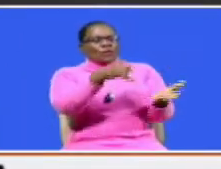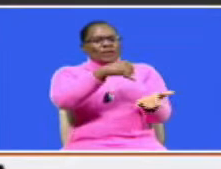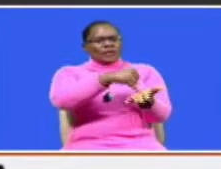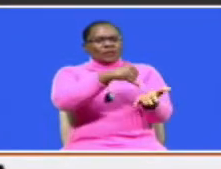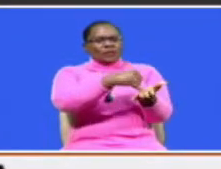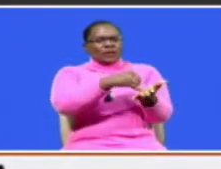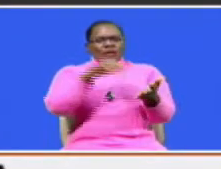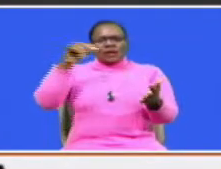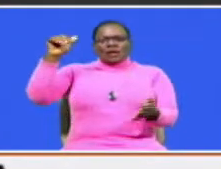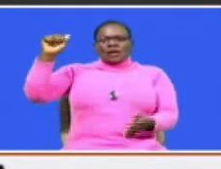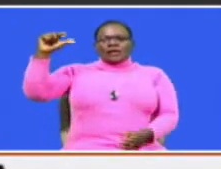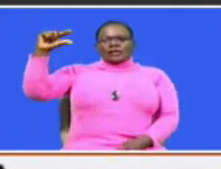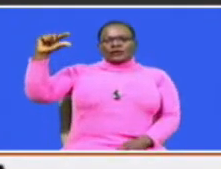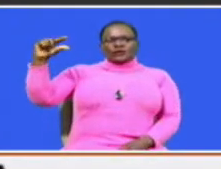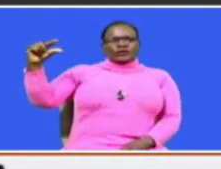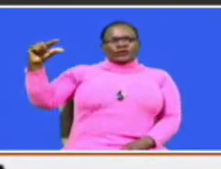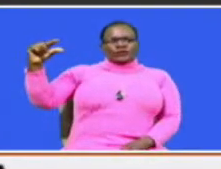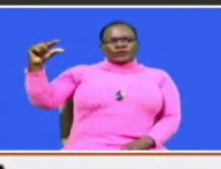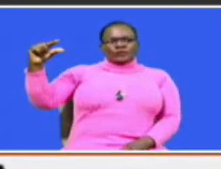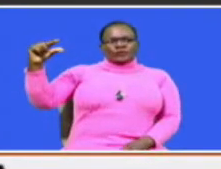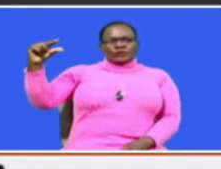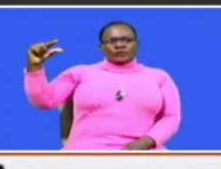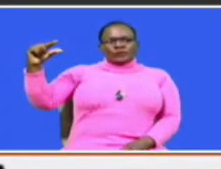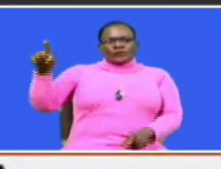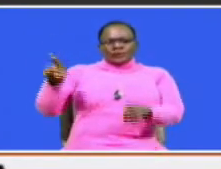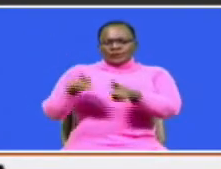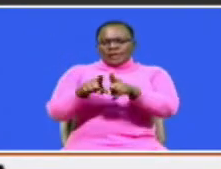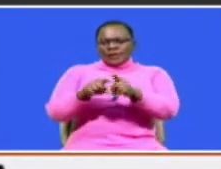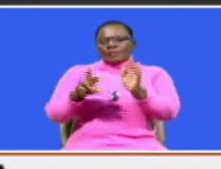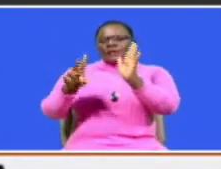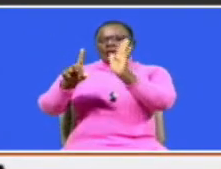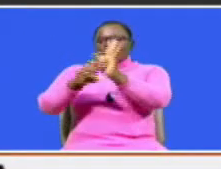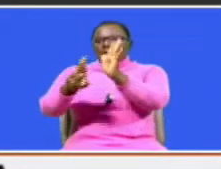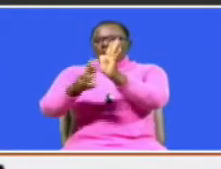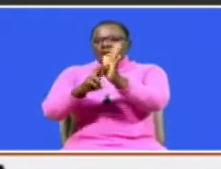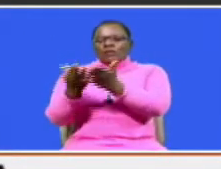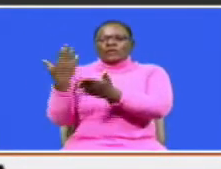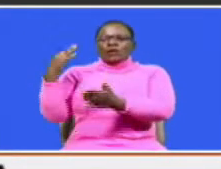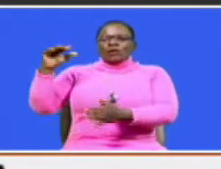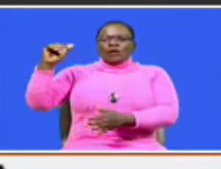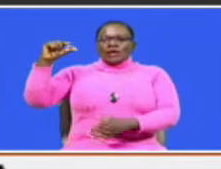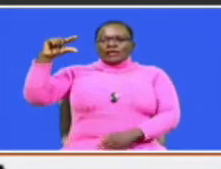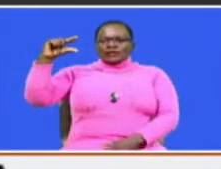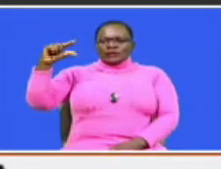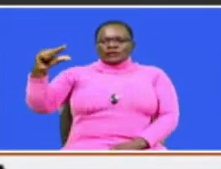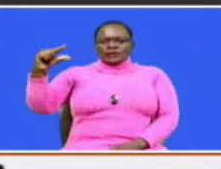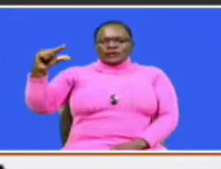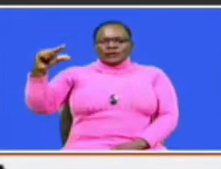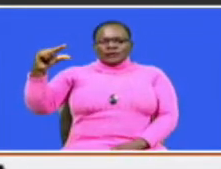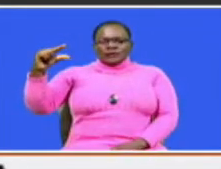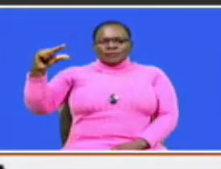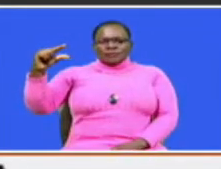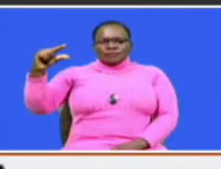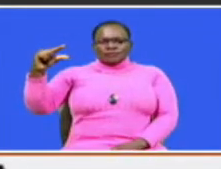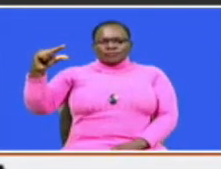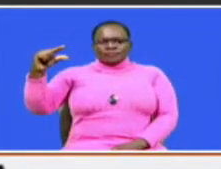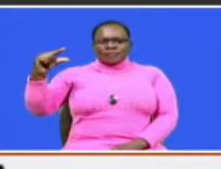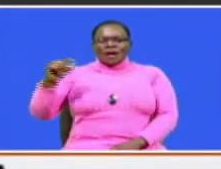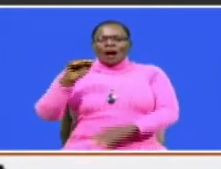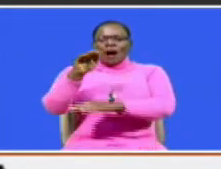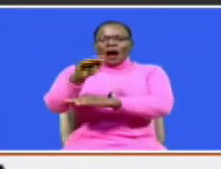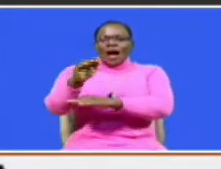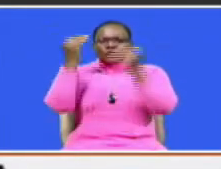unaojumuisha mwanasheria mkuu Justin Muturi na uliowakilishwa na mwanasheria wa zamani Profesa Githu Muigai